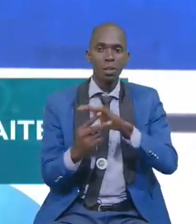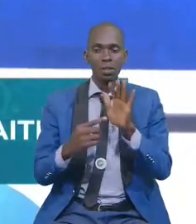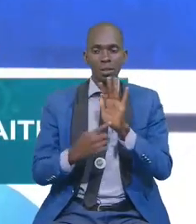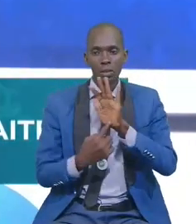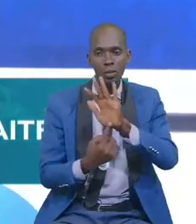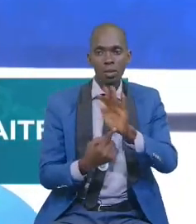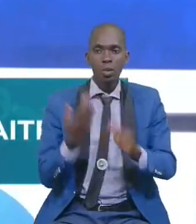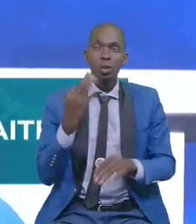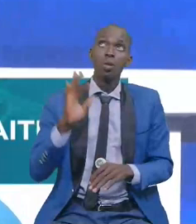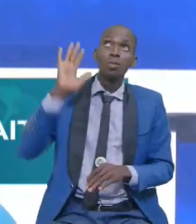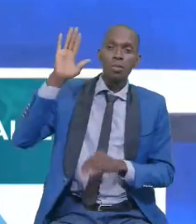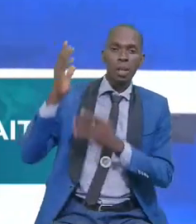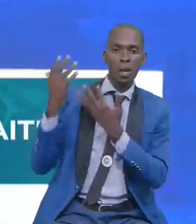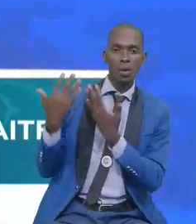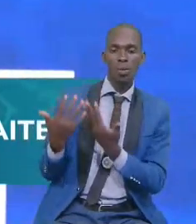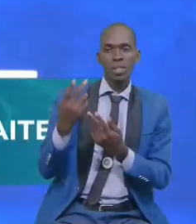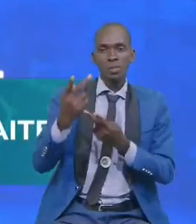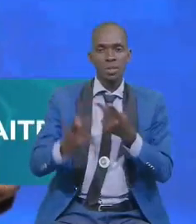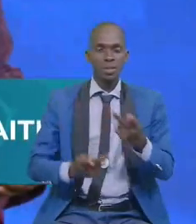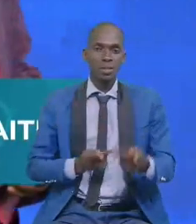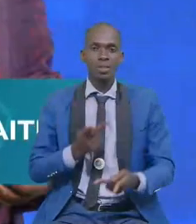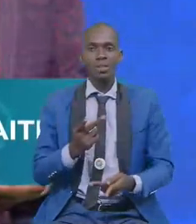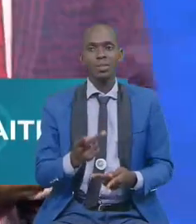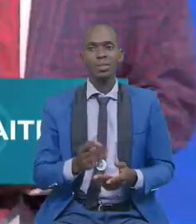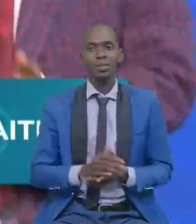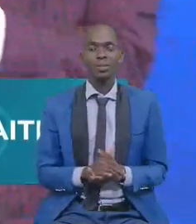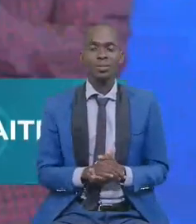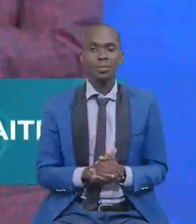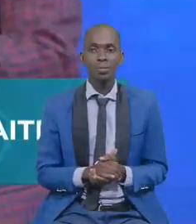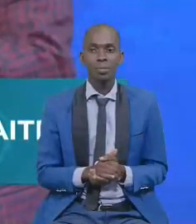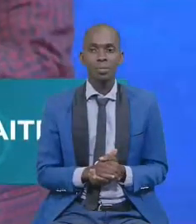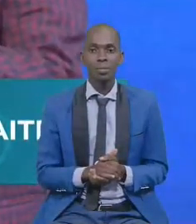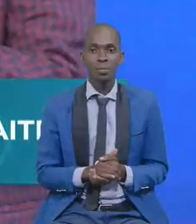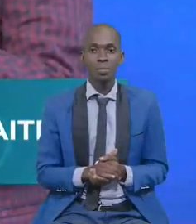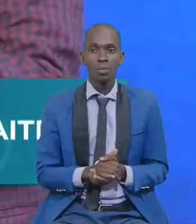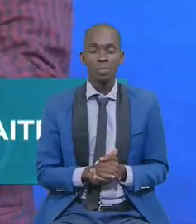Premier point, donc, la révélation prédite de sa visitation attendue.